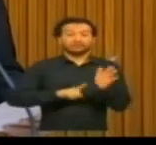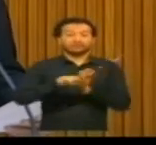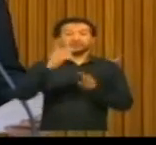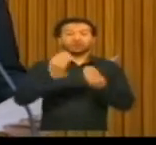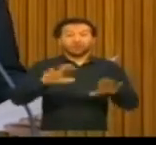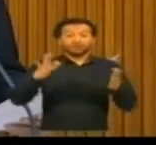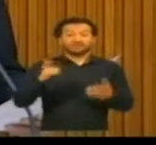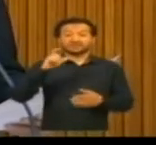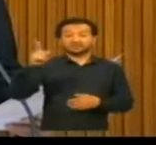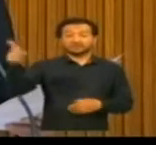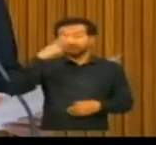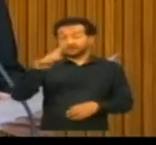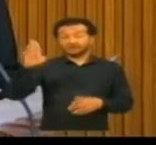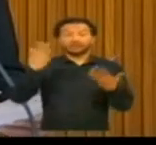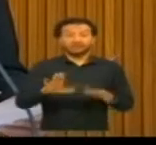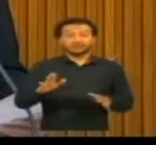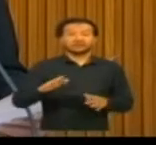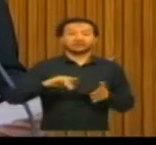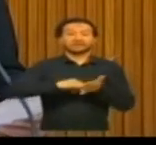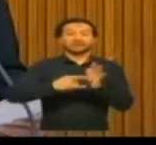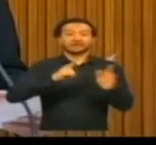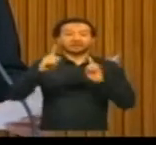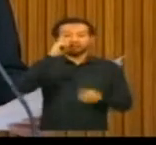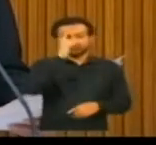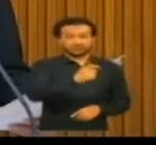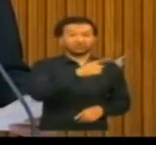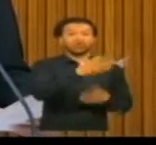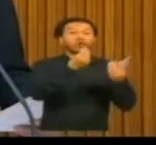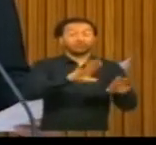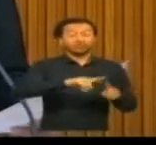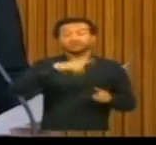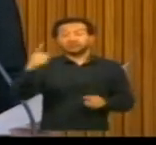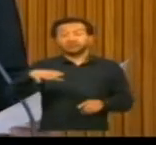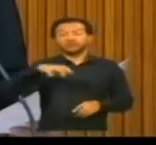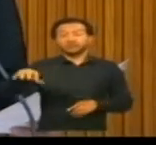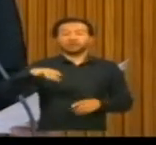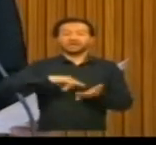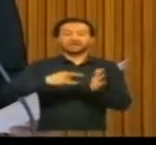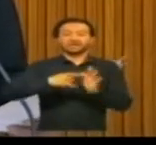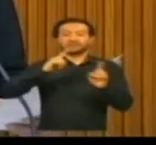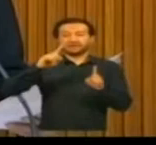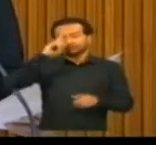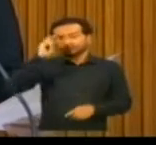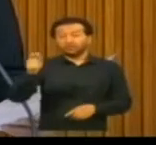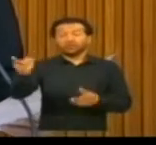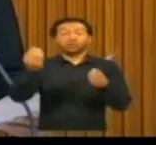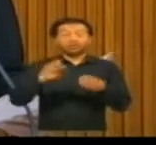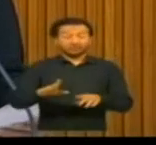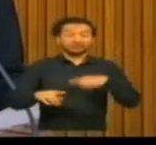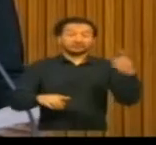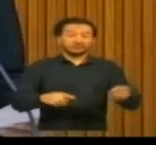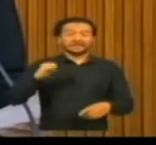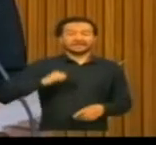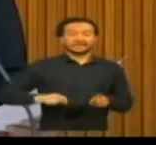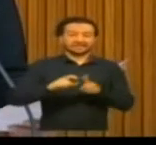olamazsam, yani CİMER reddederse, idari mahkemeye. Başarılı olamazsam bölge idare mahkemesine. Başarılı olamazsam